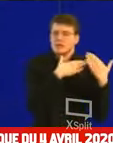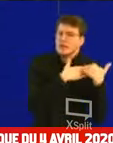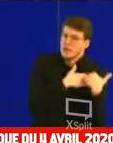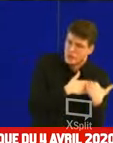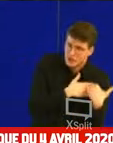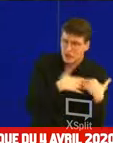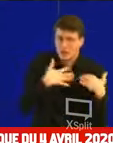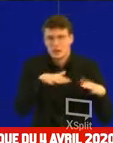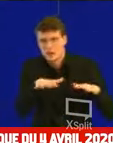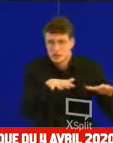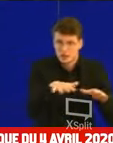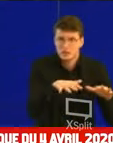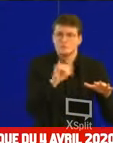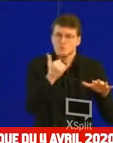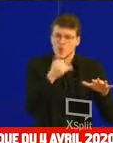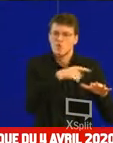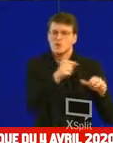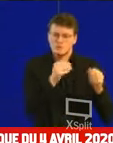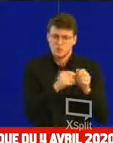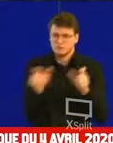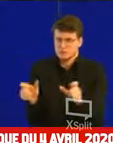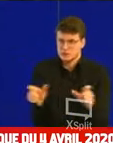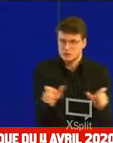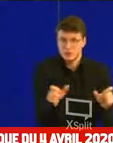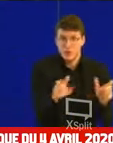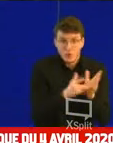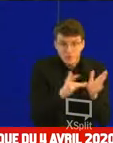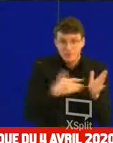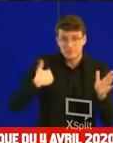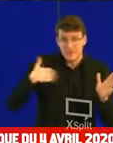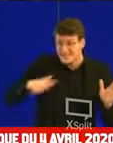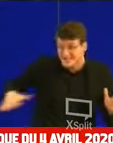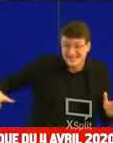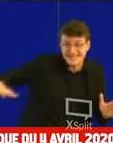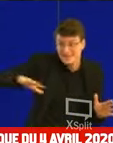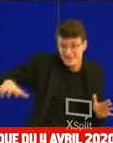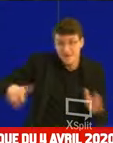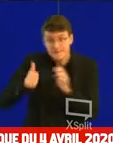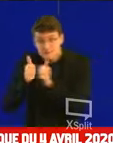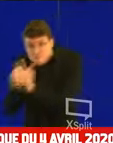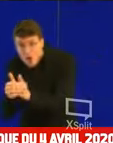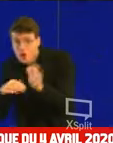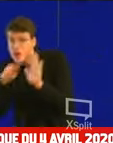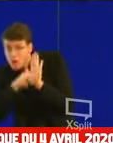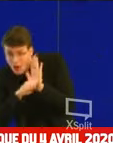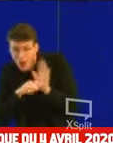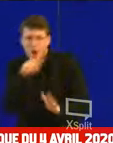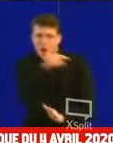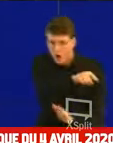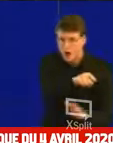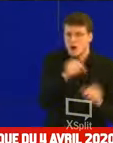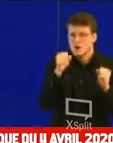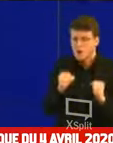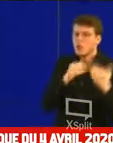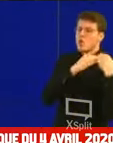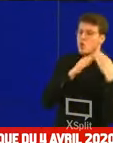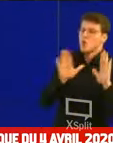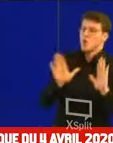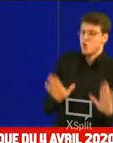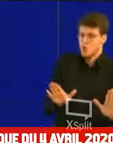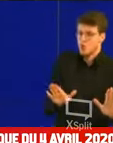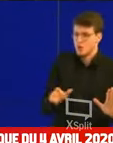caïd résiderez you know that night and good days positive attitude fort comme l'a